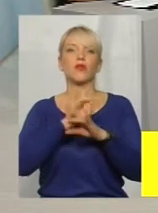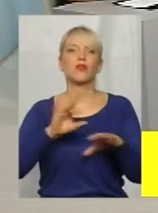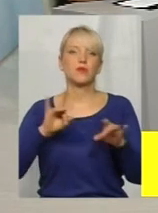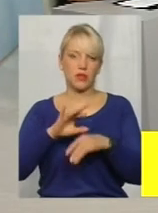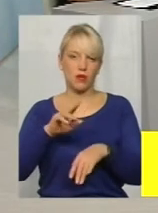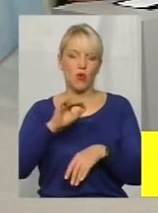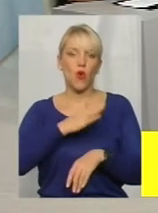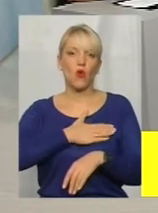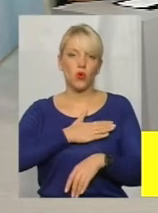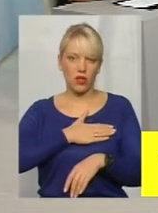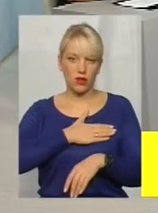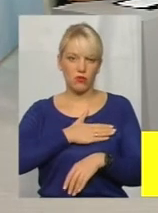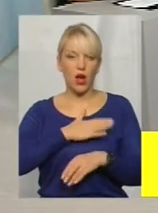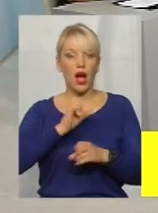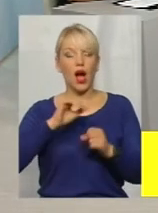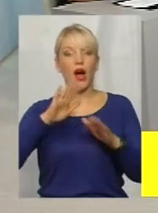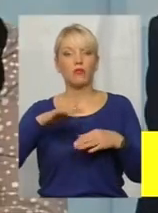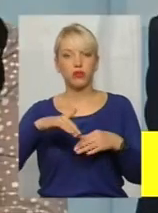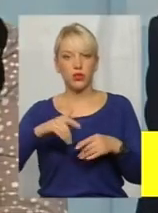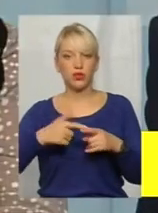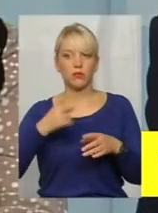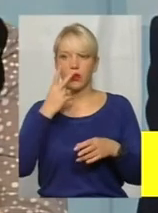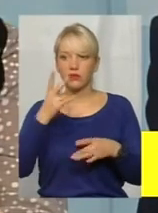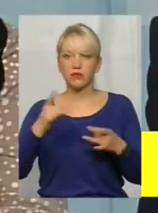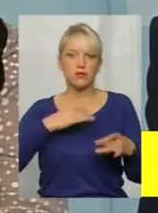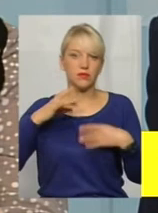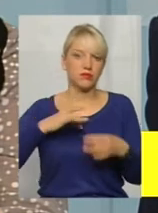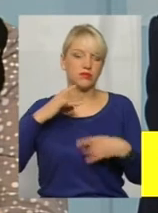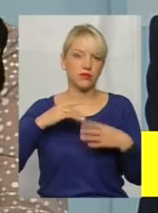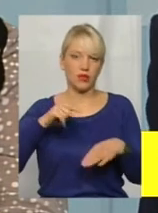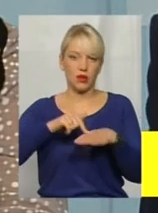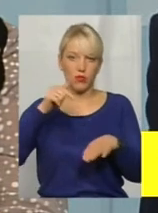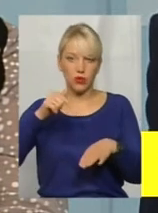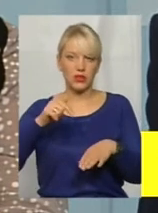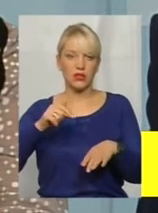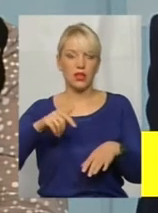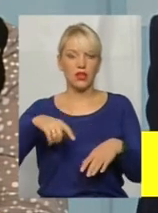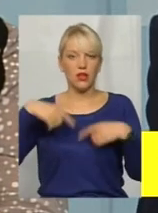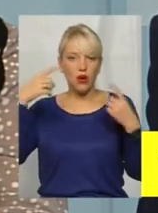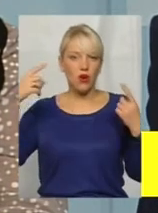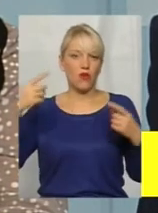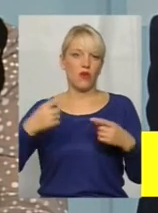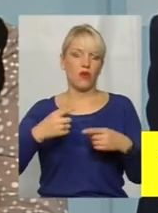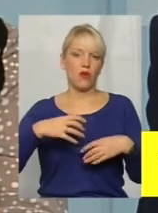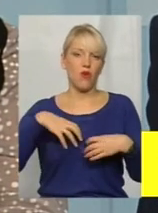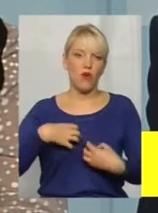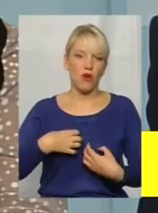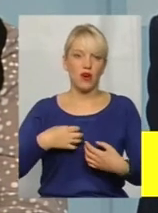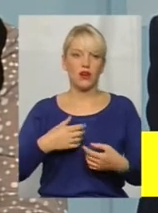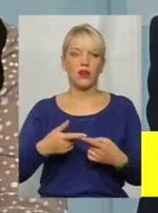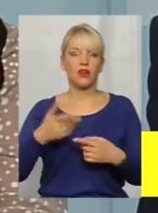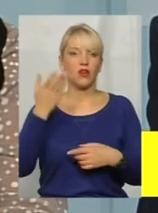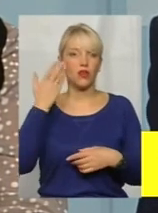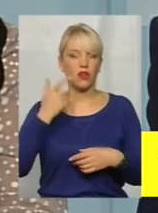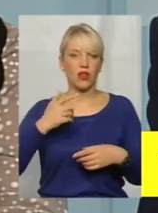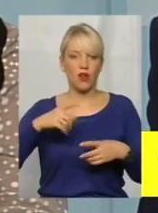по-людяному. А вже потім на фоні цих емоцій, на фоні горя, люди, знаєте, коли стається